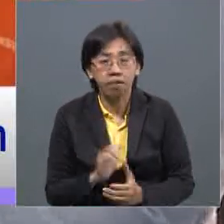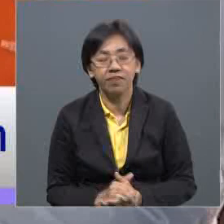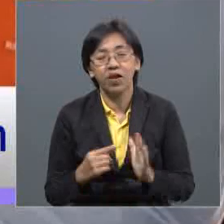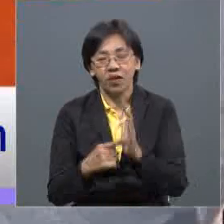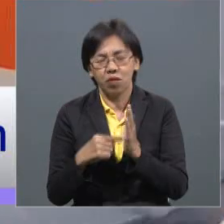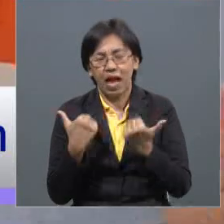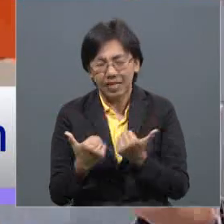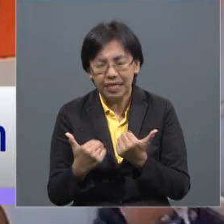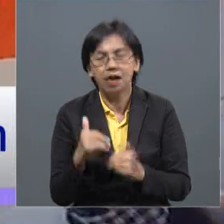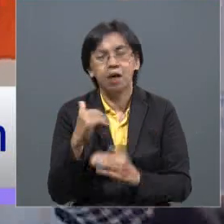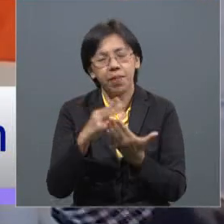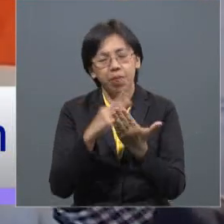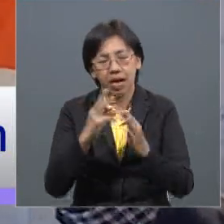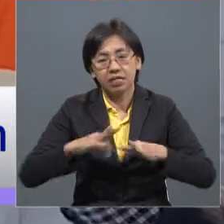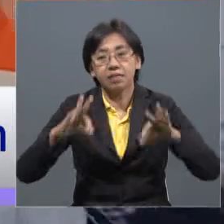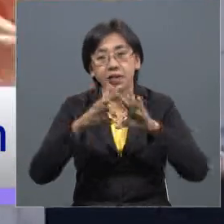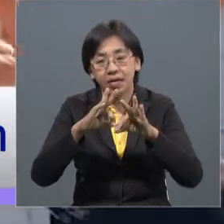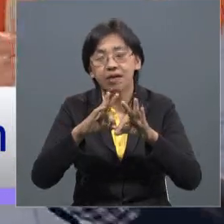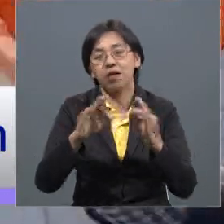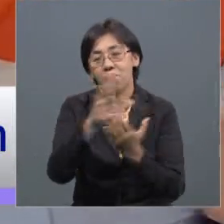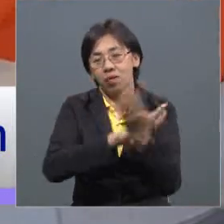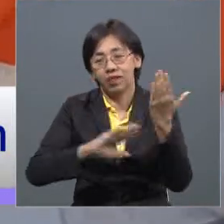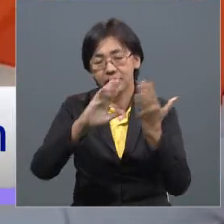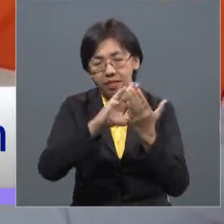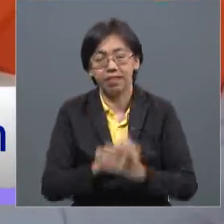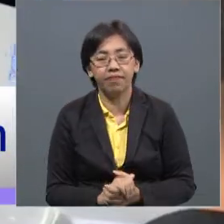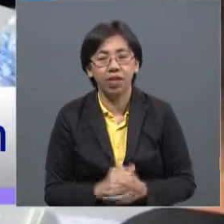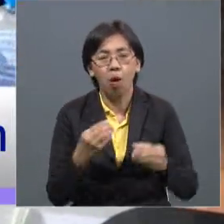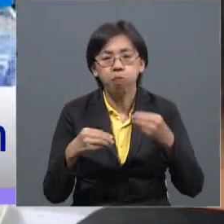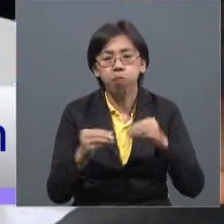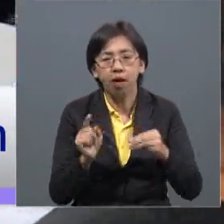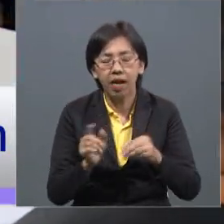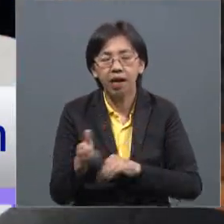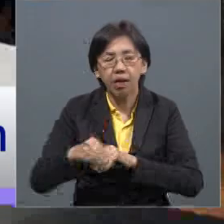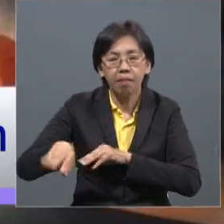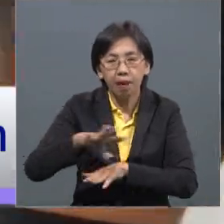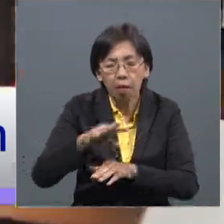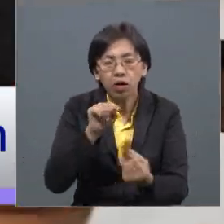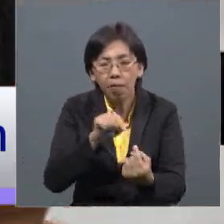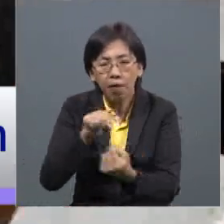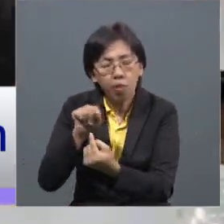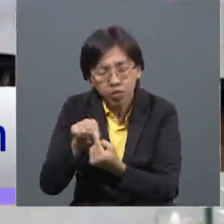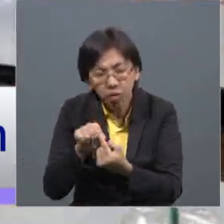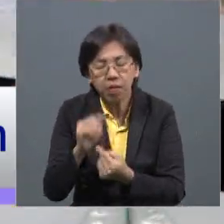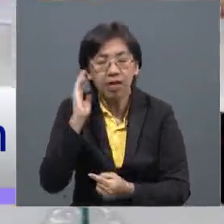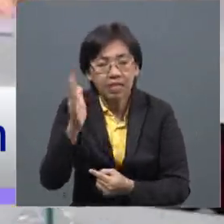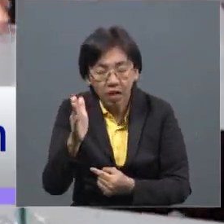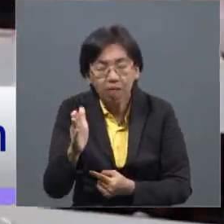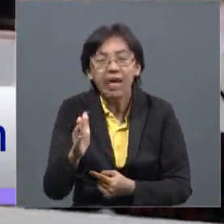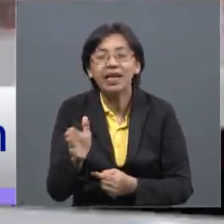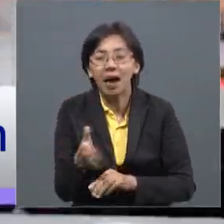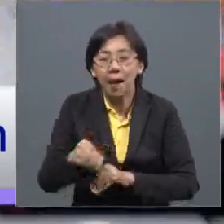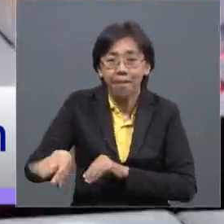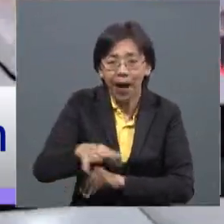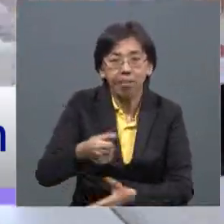เป็นวาระแห่งชาติแปลว่าเป็นเรื่องใหญ่นะครับเรื่องของการผ่อนผันเครื่องมือประมงพื้นบ้านที่เหมาะสมและมีประสิทธิภาพในการใช้จับละ